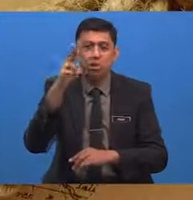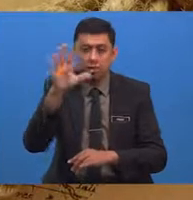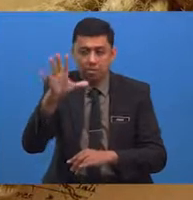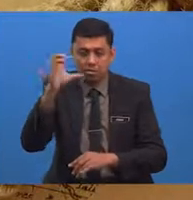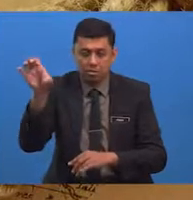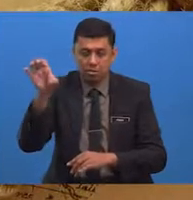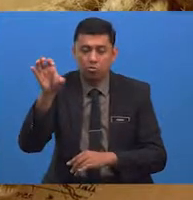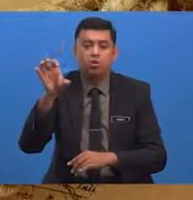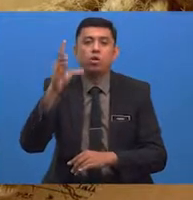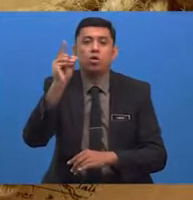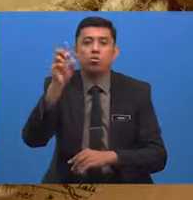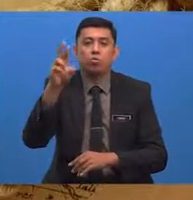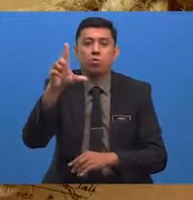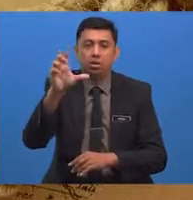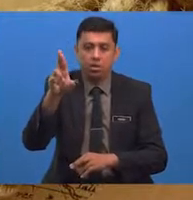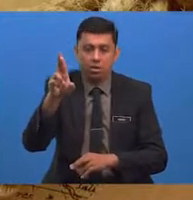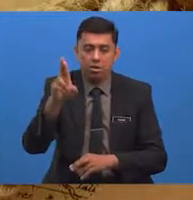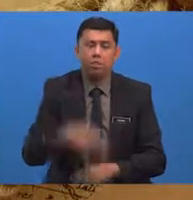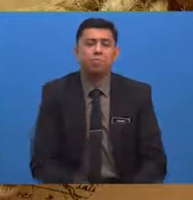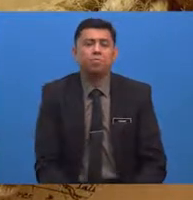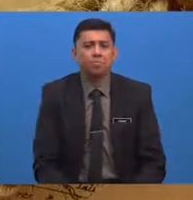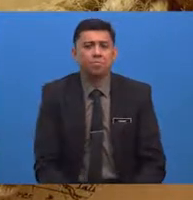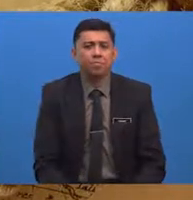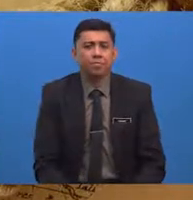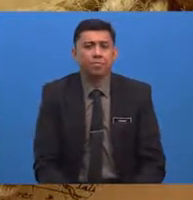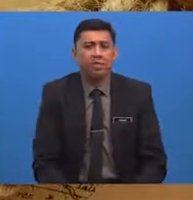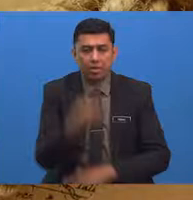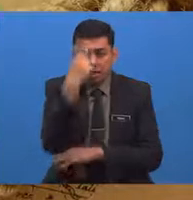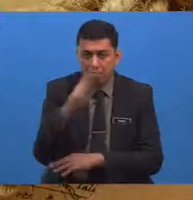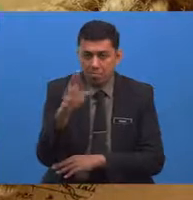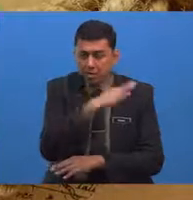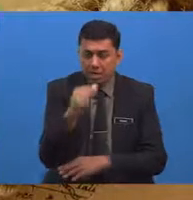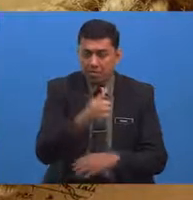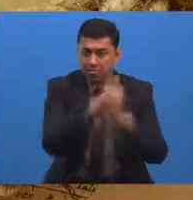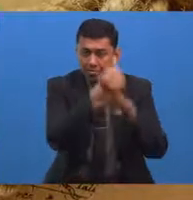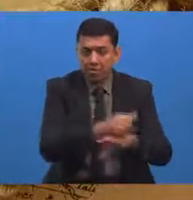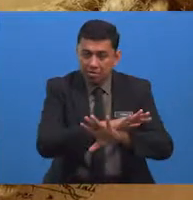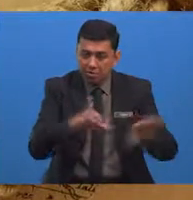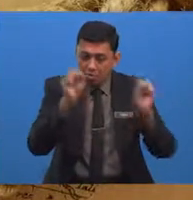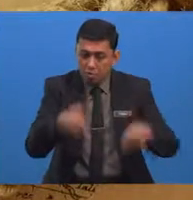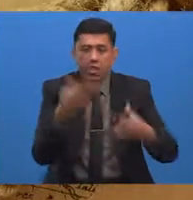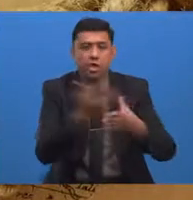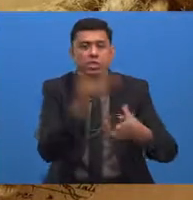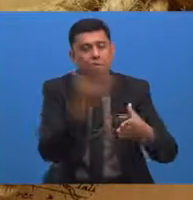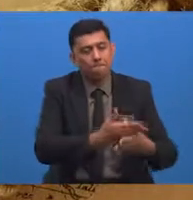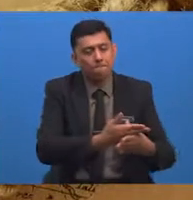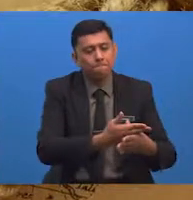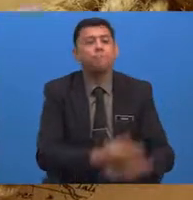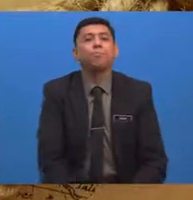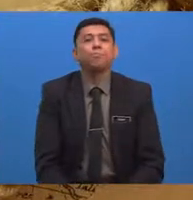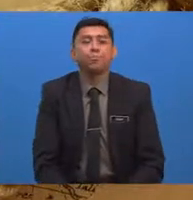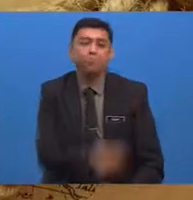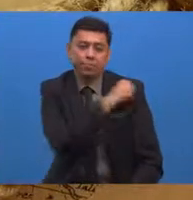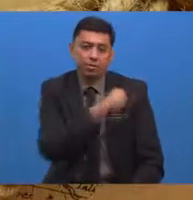kepada Sultan Brunei. Agama dan adat istiadat penduduk Sarawak tidak boleh diganggu. Sultan